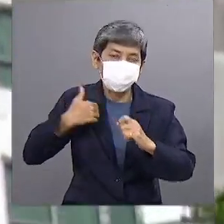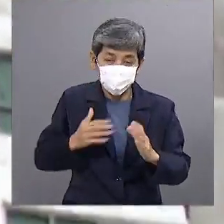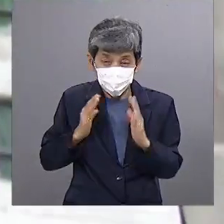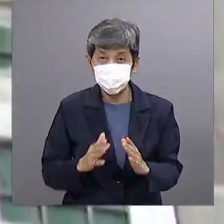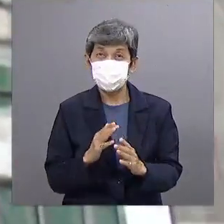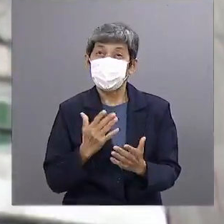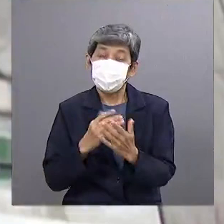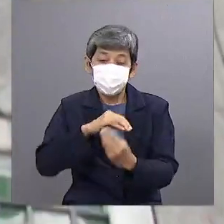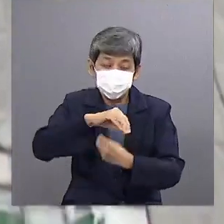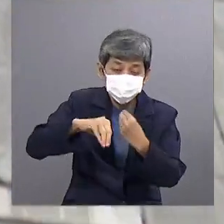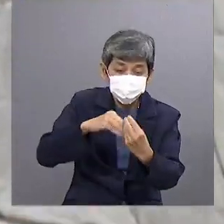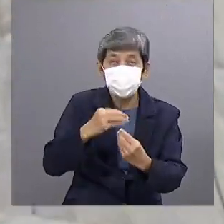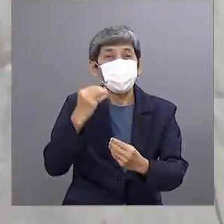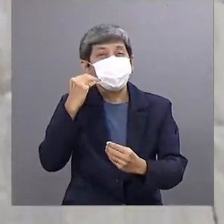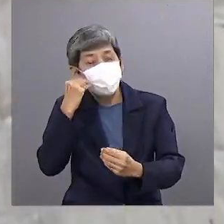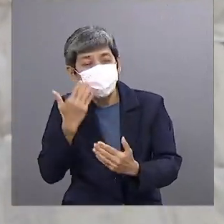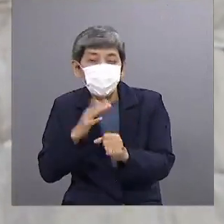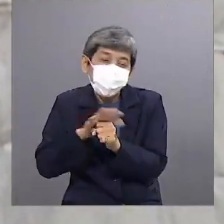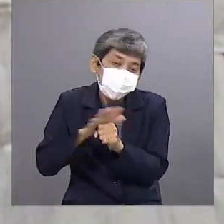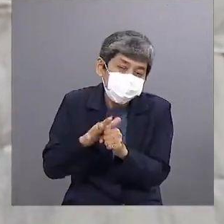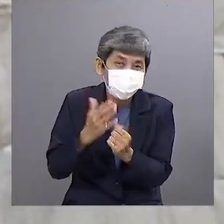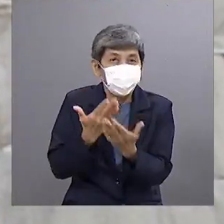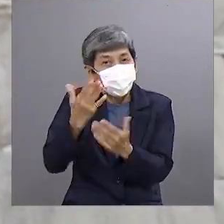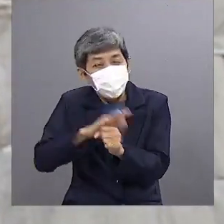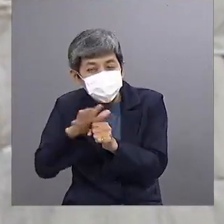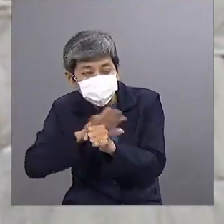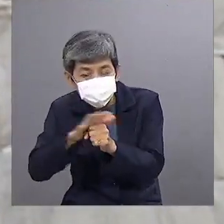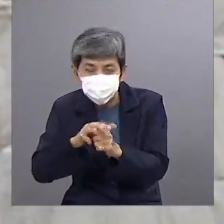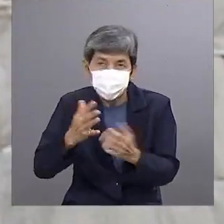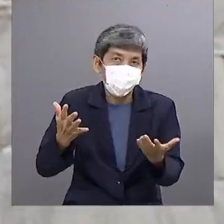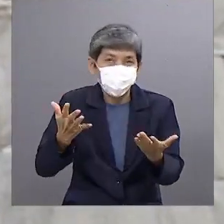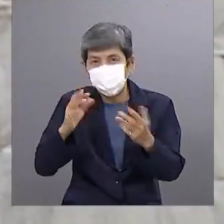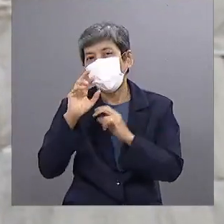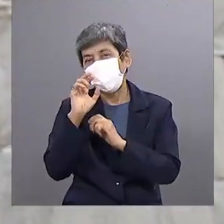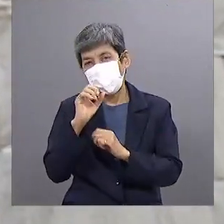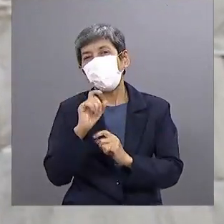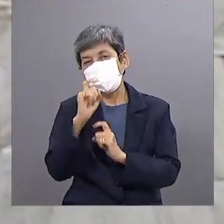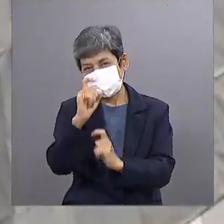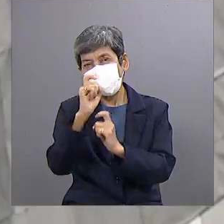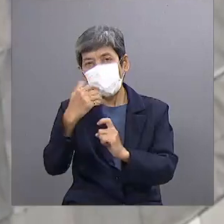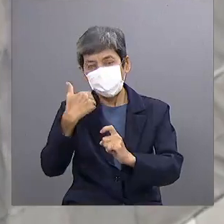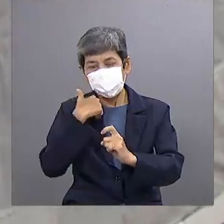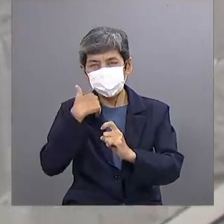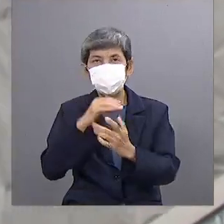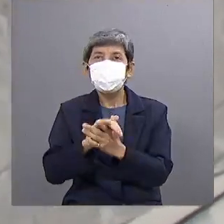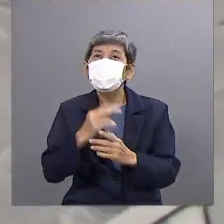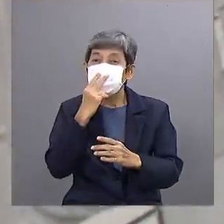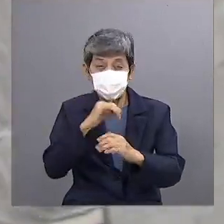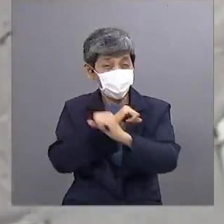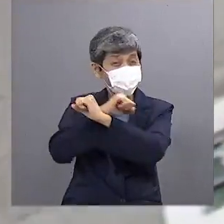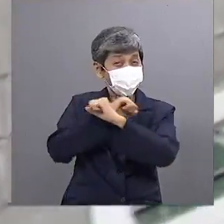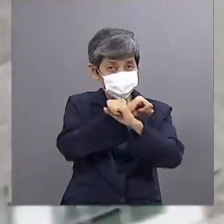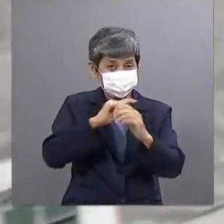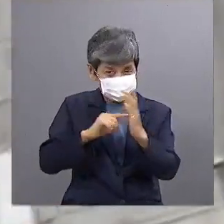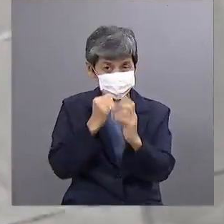กิจไม่ดีความรู้ก็ไม่มีพวกนี้ก็จะเสี่ยงมากคือเรื่องของการเตรียมการรับมือเนี่ยคำว่าเริ่มที่เราเนี่ย